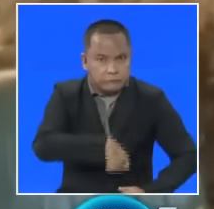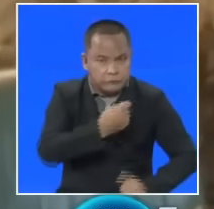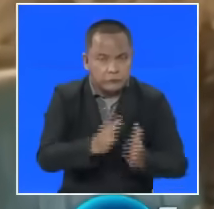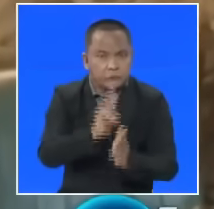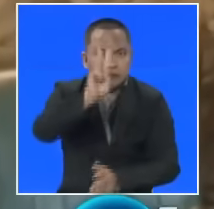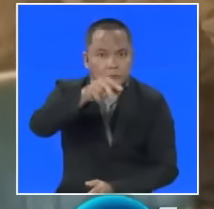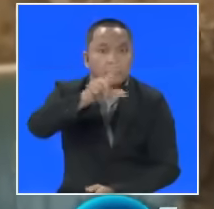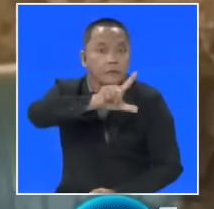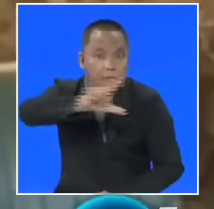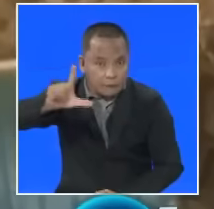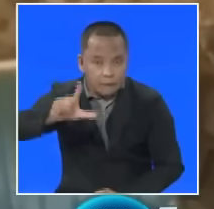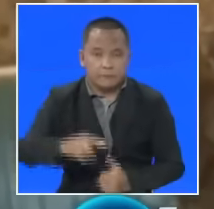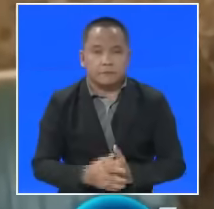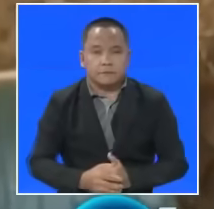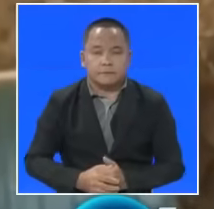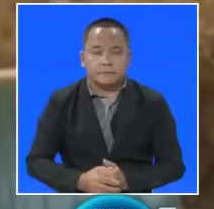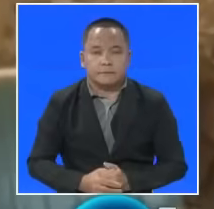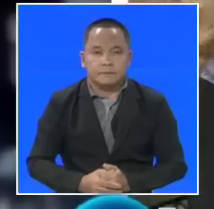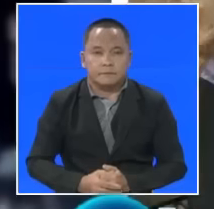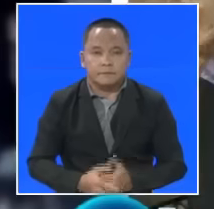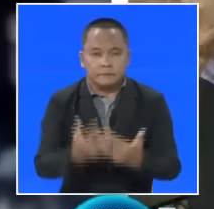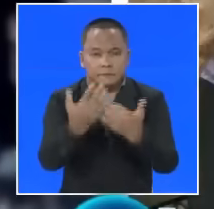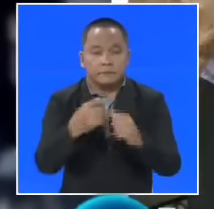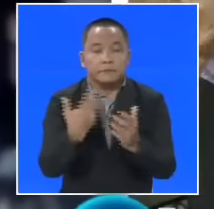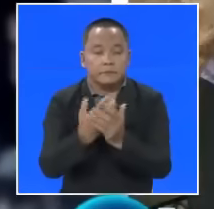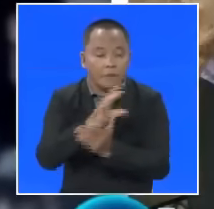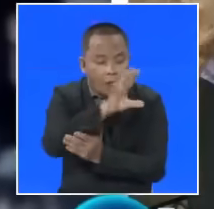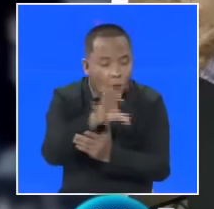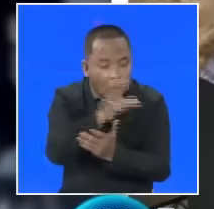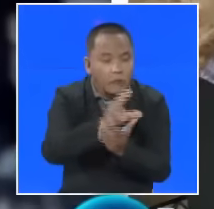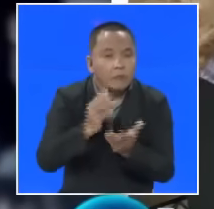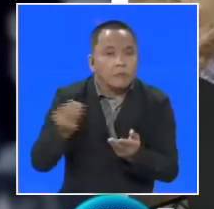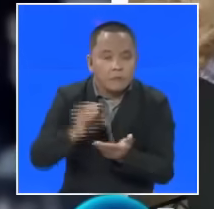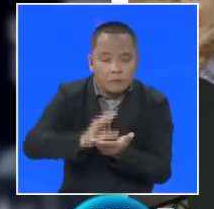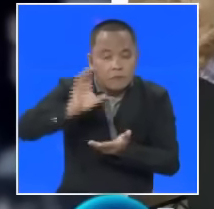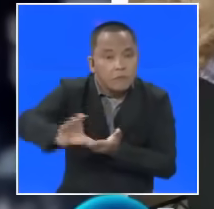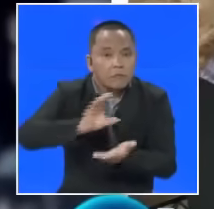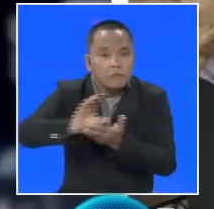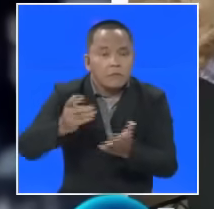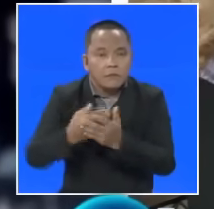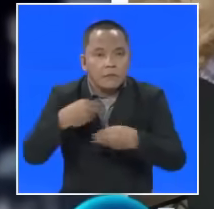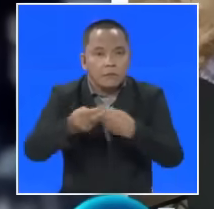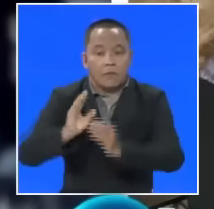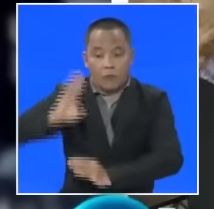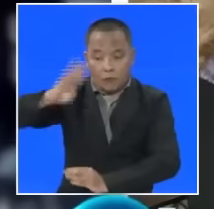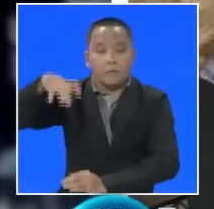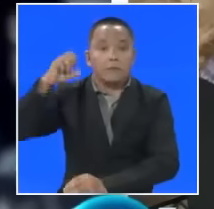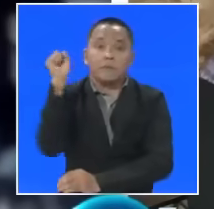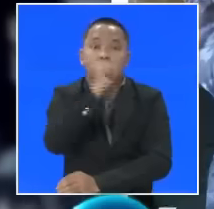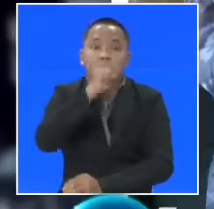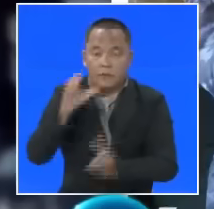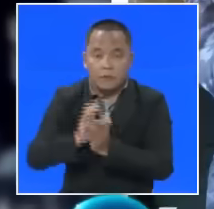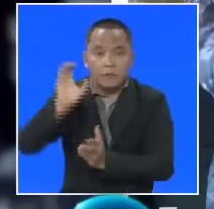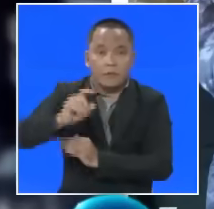2,000 ล้านบาทเลยนะคะโดยเงินที่หลอกลวงผู้เสียหายมาส่วนหนึ่งก็จะนำมาสร้างบริษัทค่ายเพลงร่วม